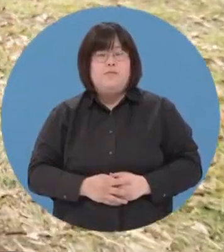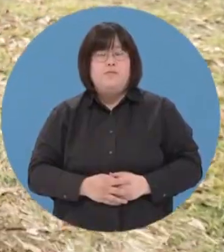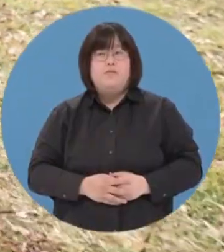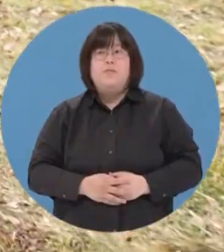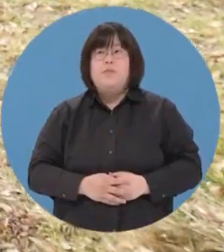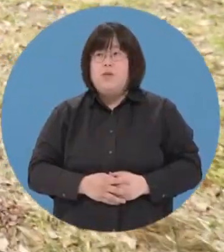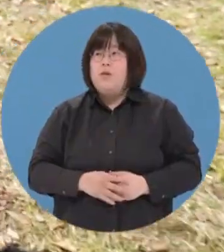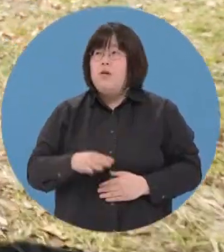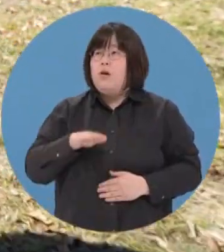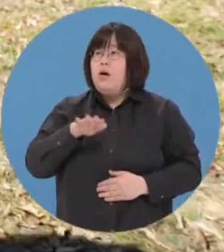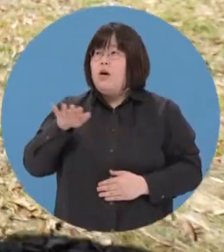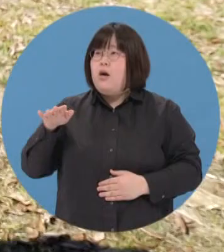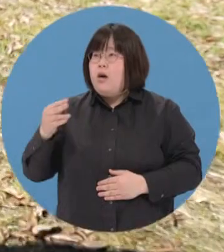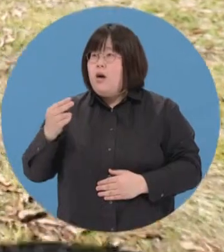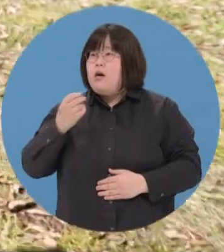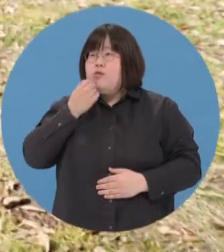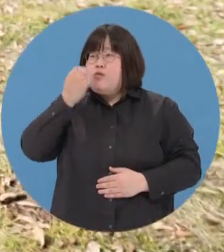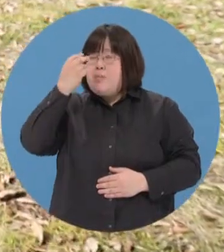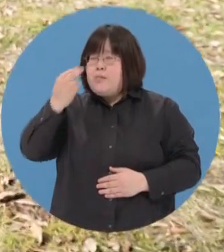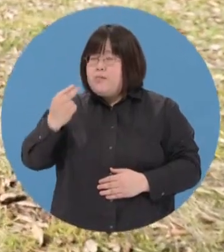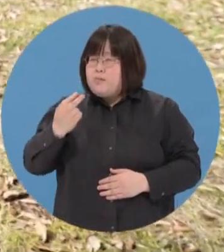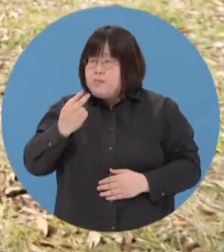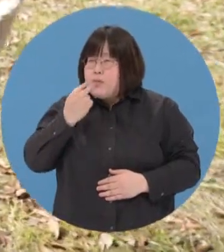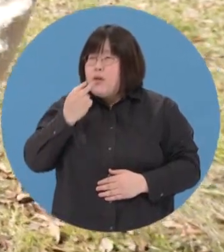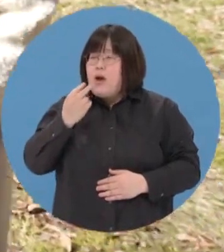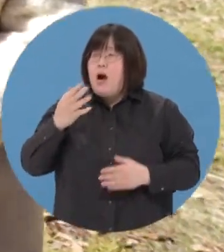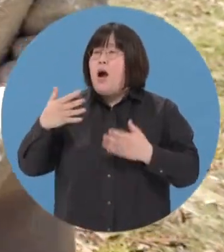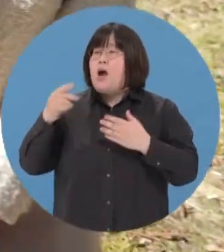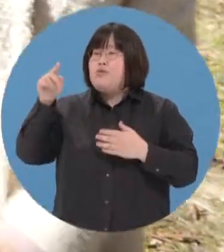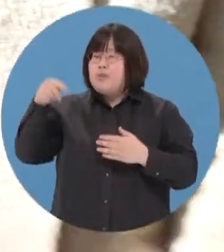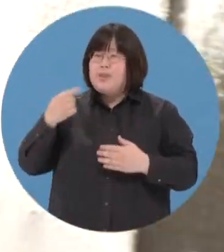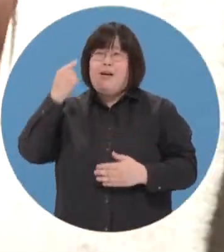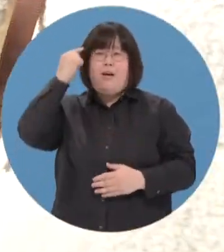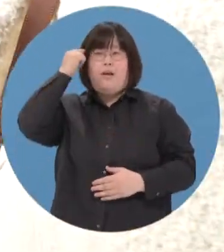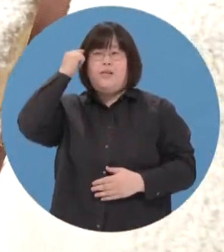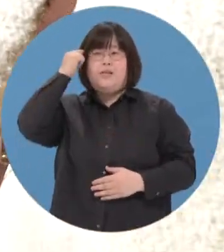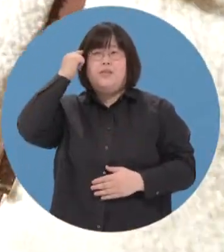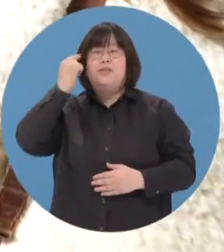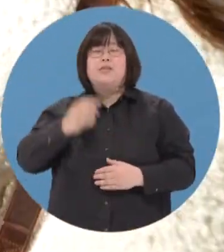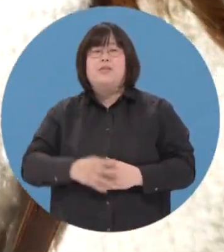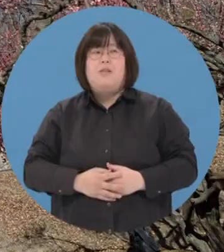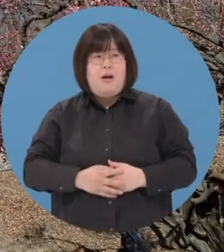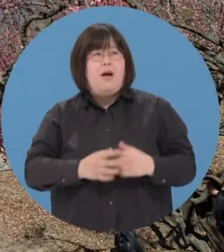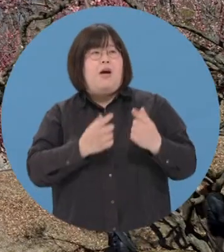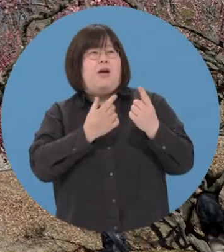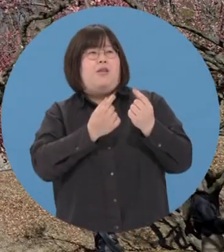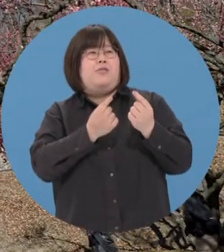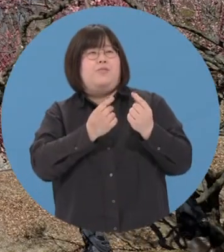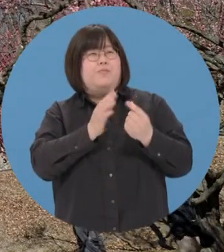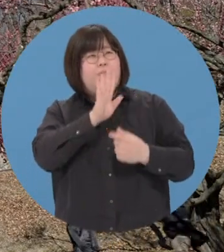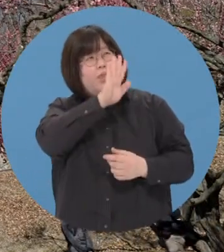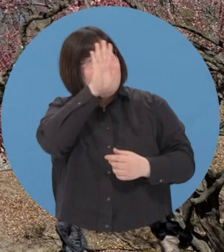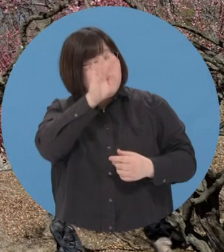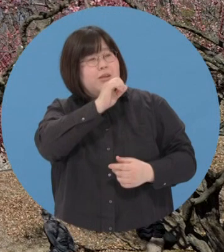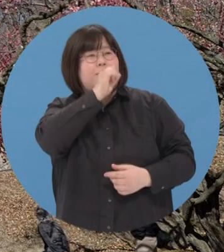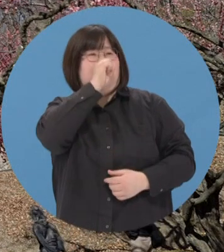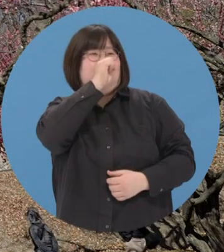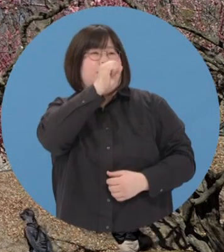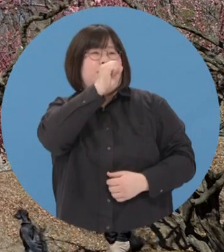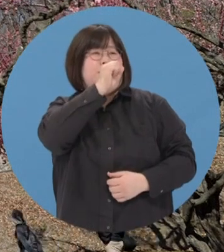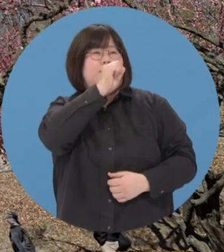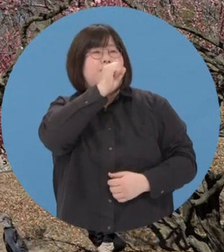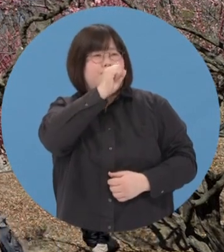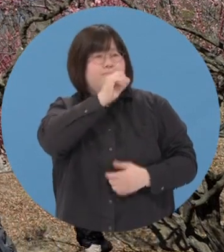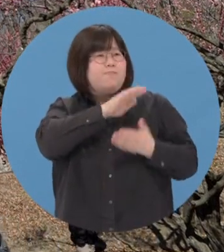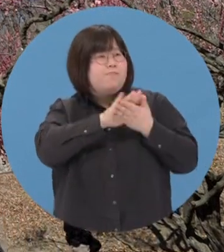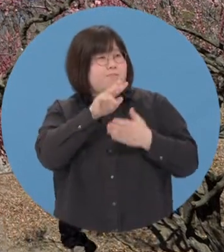この辺りは梅の香りがして春が来たなっていう感じがしますね。 そうですね、今日は本当にお天気も良くって、